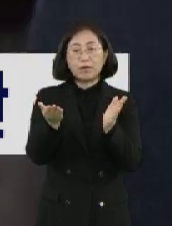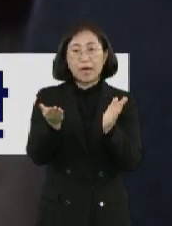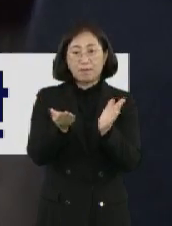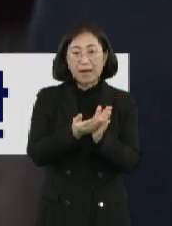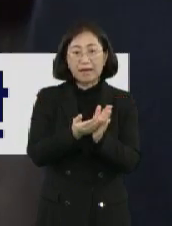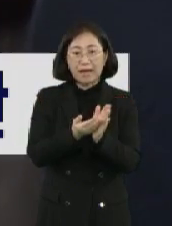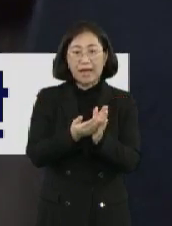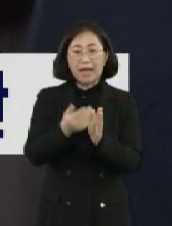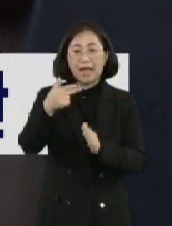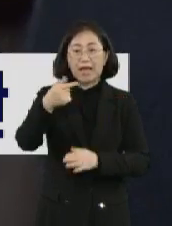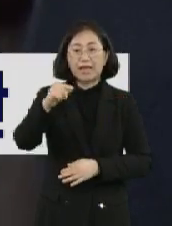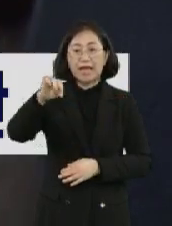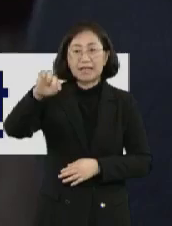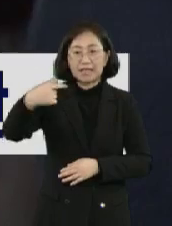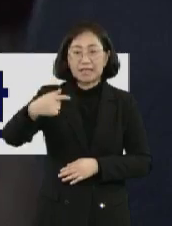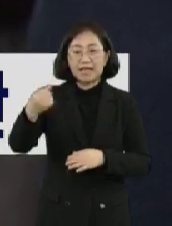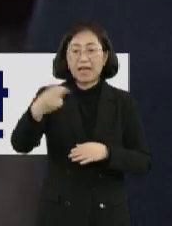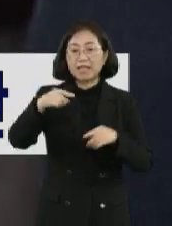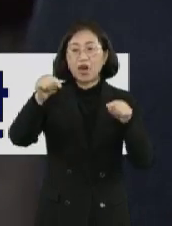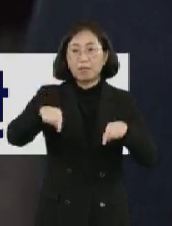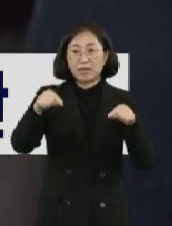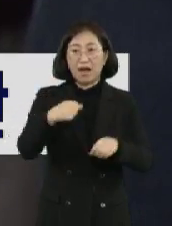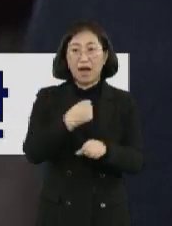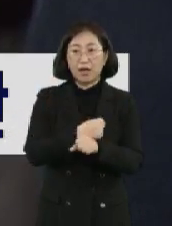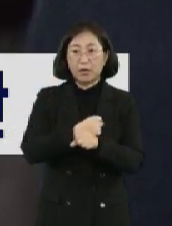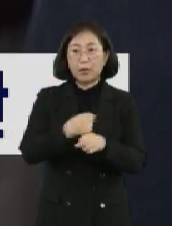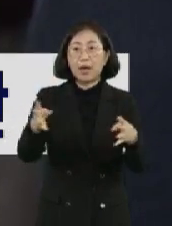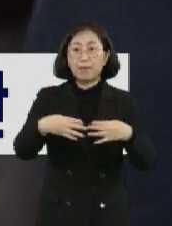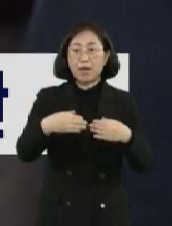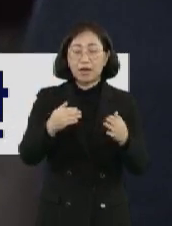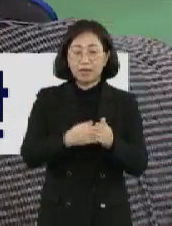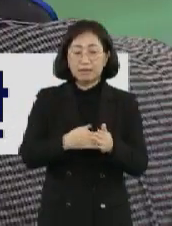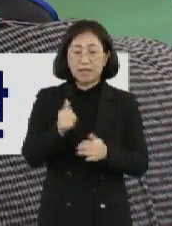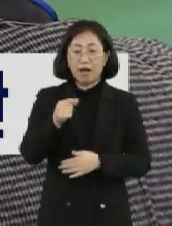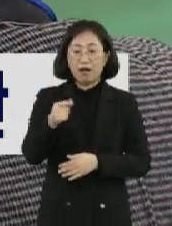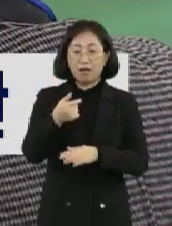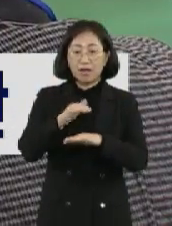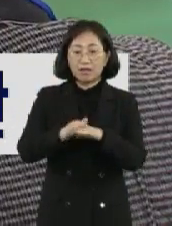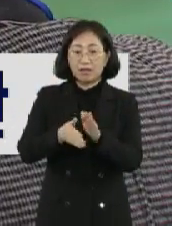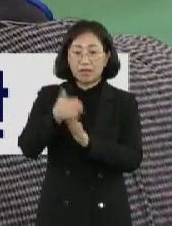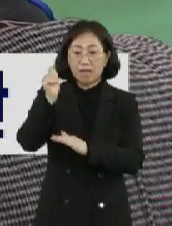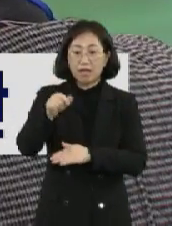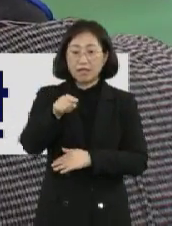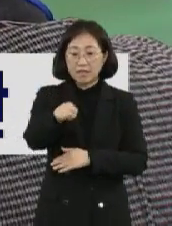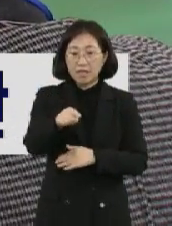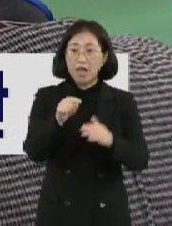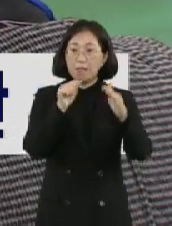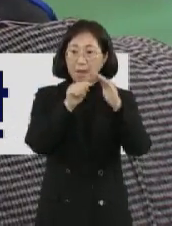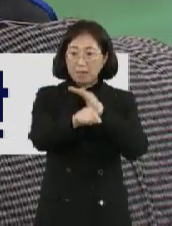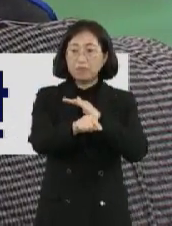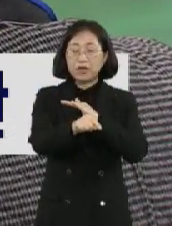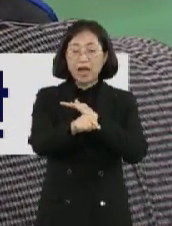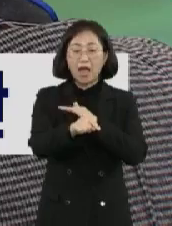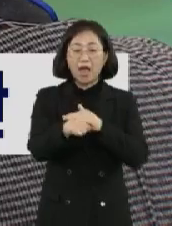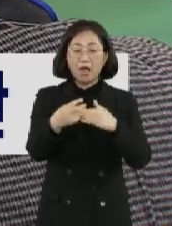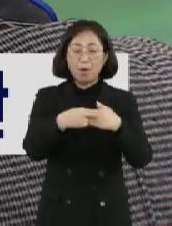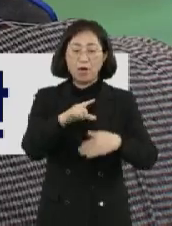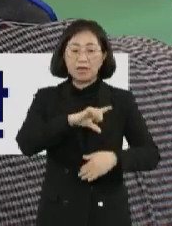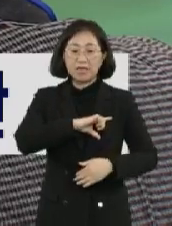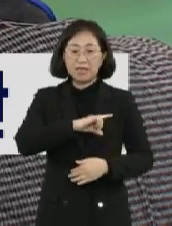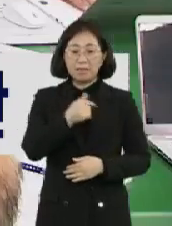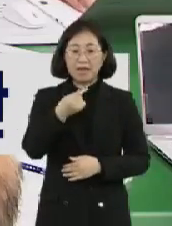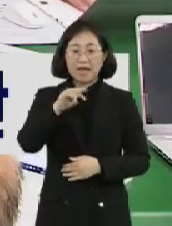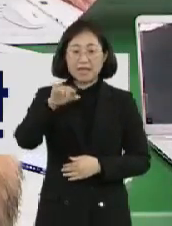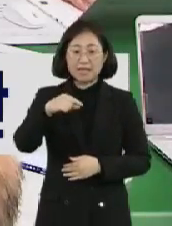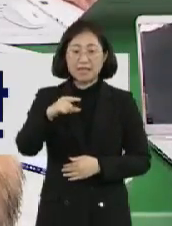넥슨과 재협상하는 데 합의했습니다. 대전시에 따르면 허태정 대전시장이 넥슨재단을 방문해 병원 이름의 넥슨